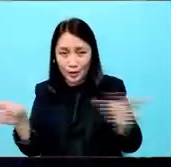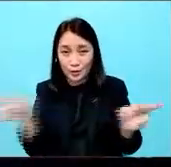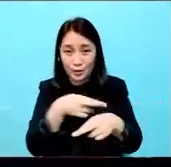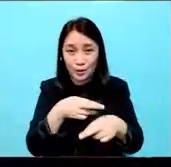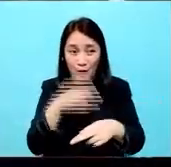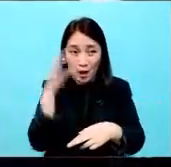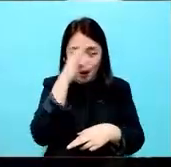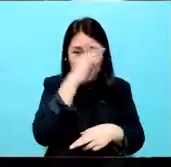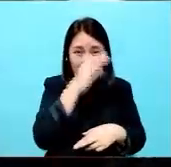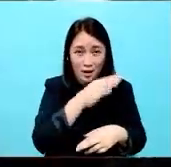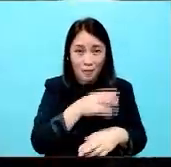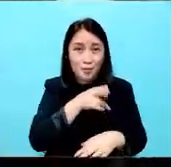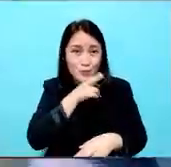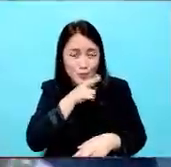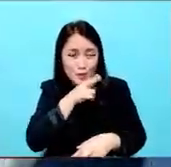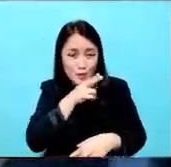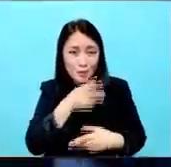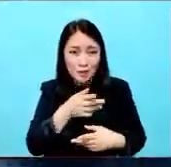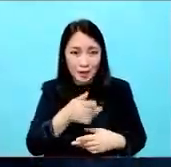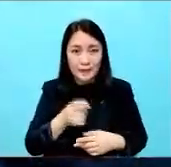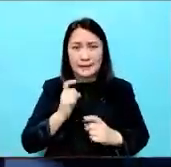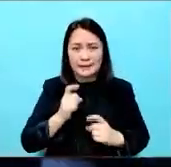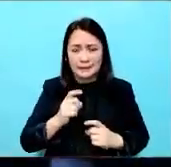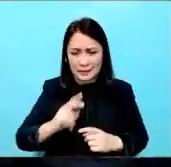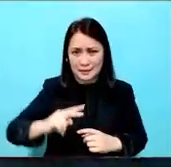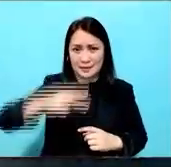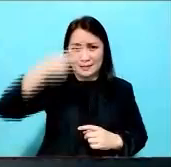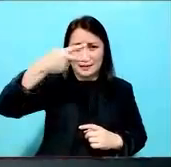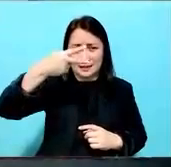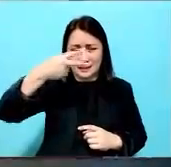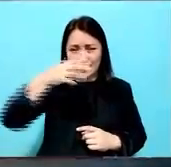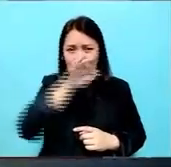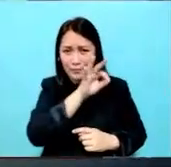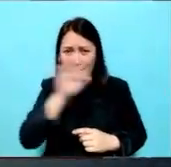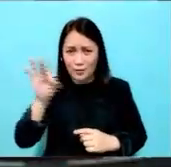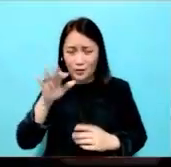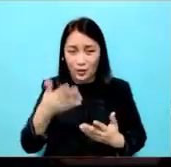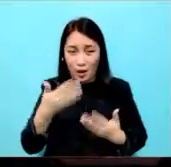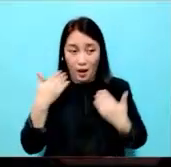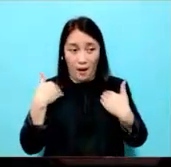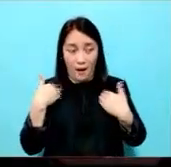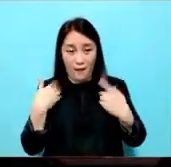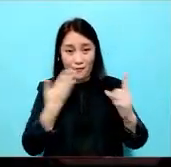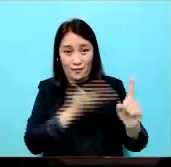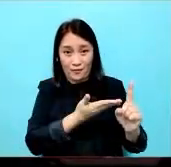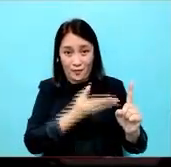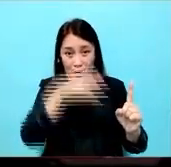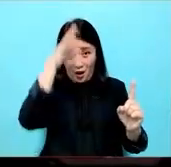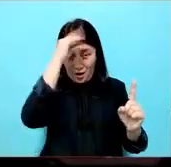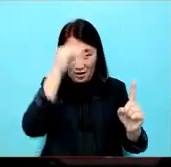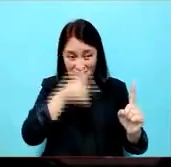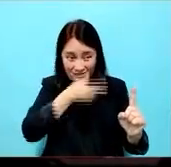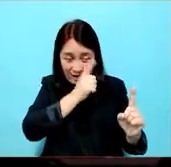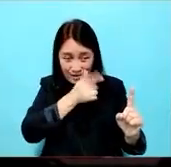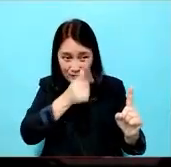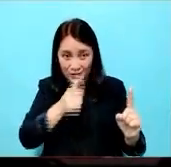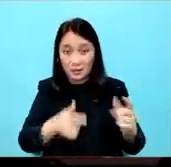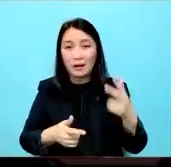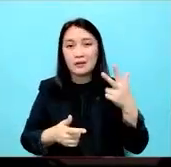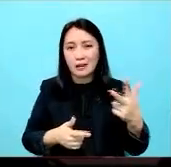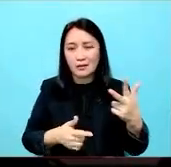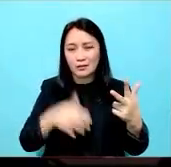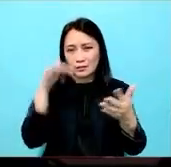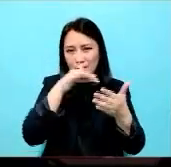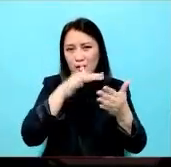saglit pa, dali-dali silang umakyat sa second floor kung saan nila naabutan ang gunman. Tatlong batang estudyante